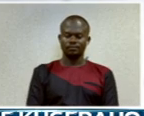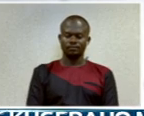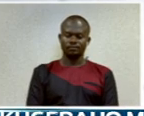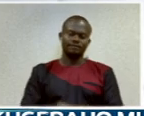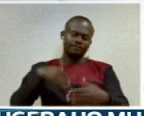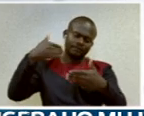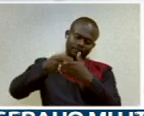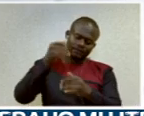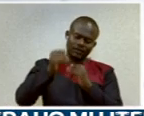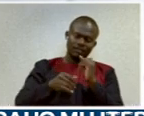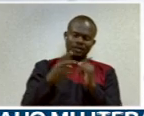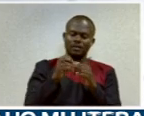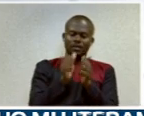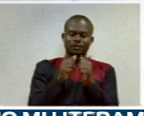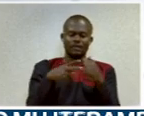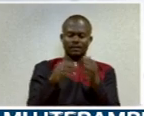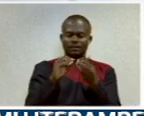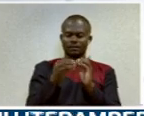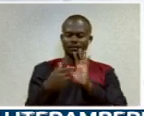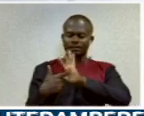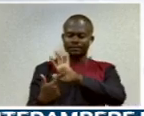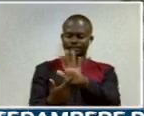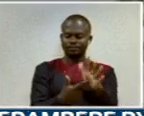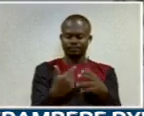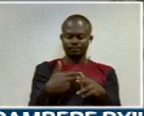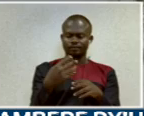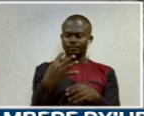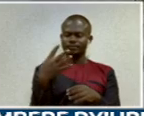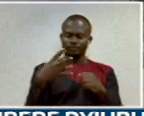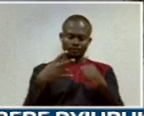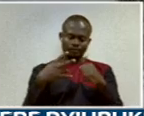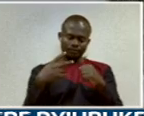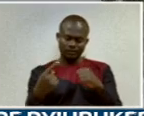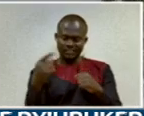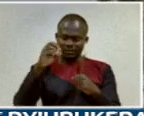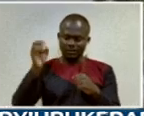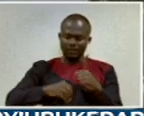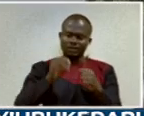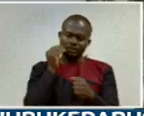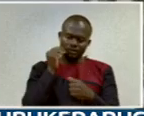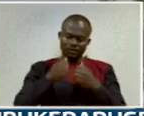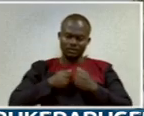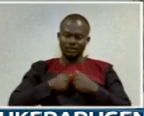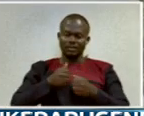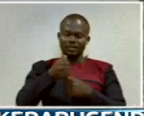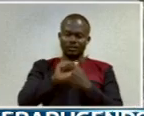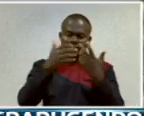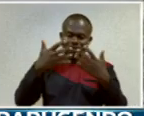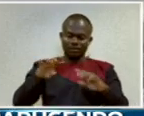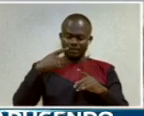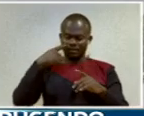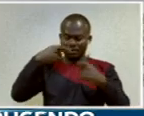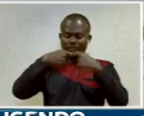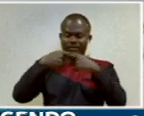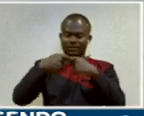kugeza mu mpera za 2017 imibare yagaragazaga ko 41% y'ingo zo mu Rwanda arizo zari zimaze kugerwaho